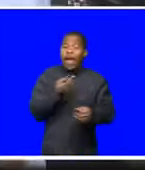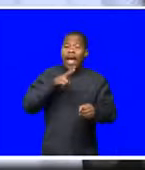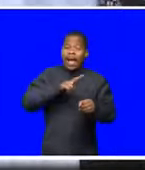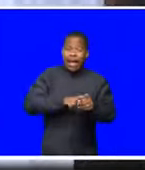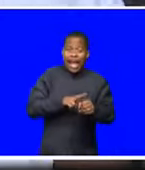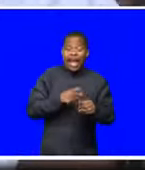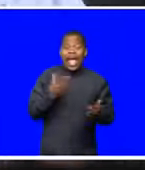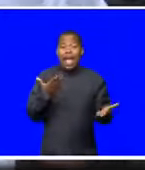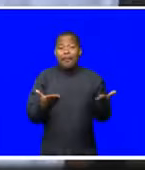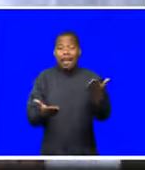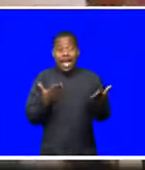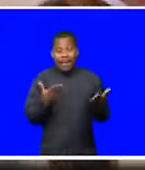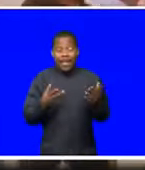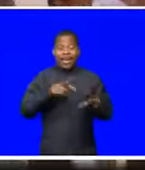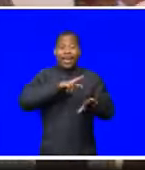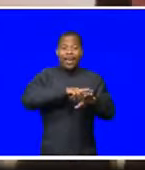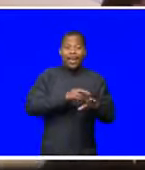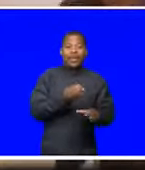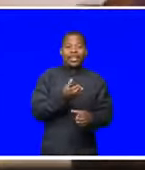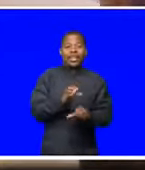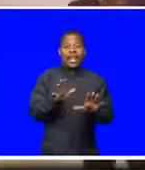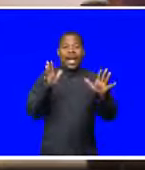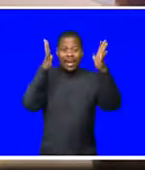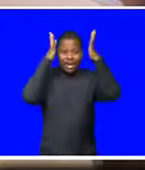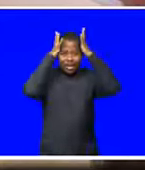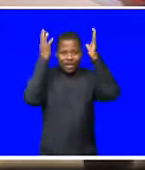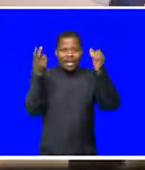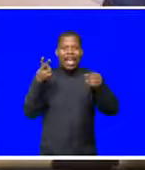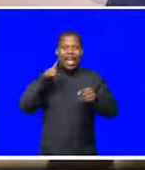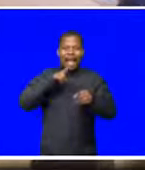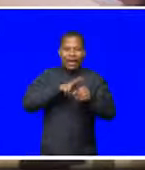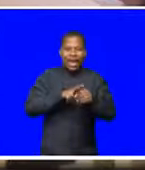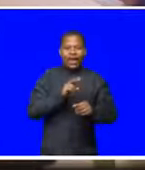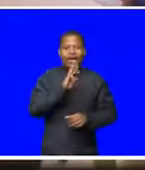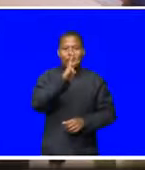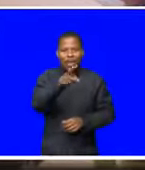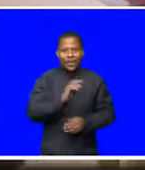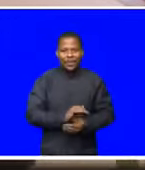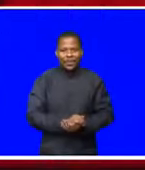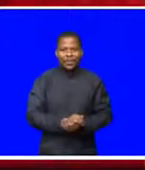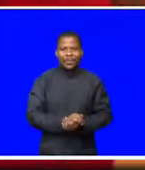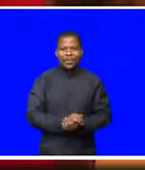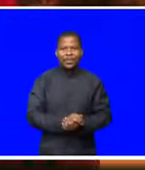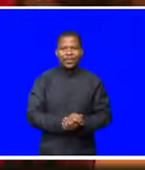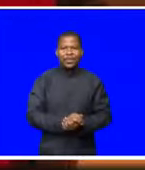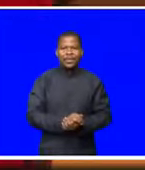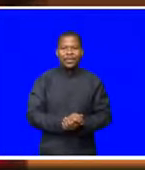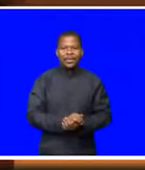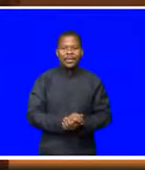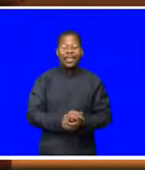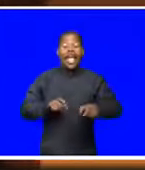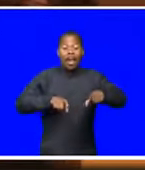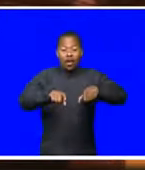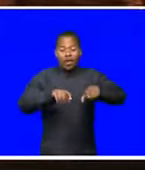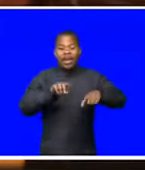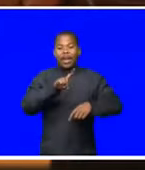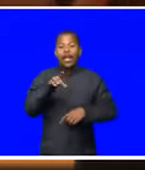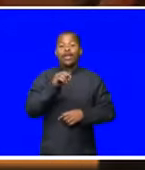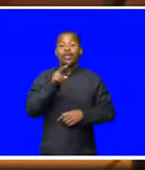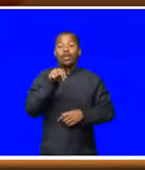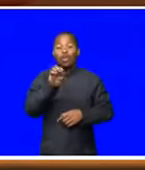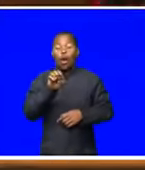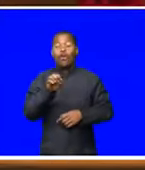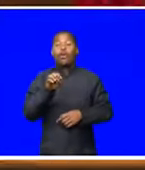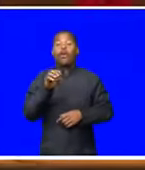ukuthi bangaphinze bawumelela live emidlalweni yemacommonwealth eBirmingham kulo mnyaka osayitulungu. Imidlalo emazone 4 itawucala kuleli viki